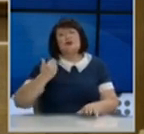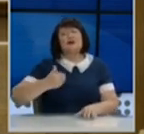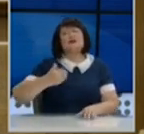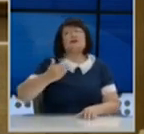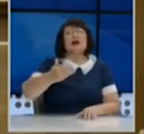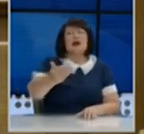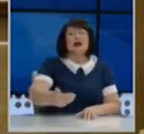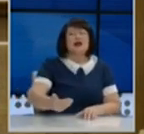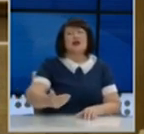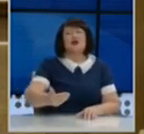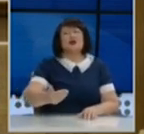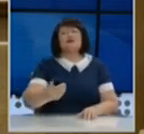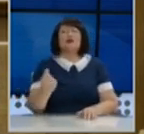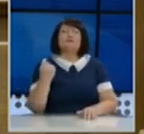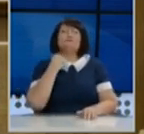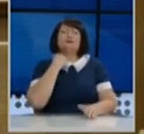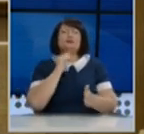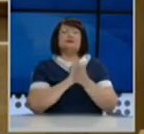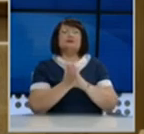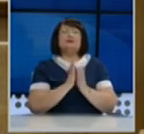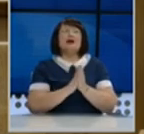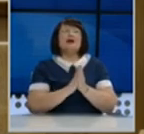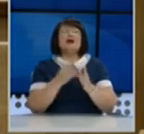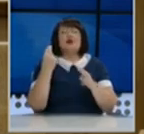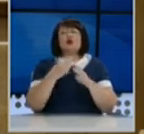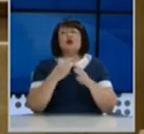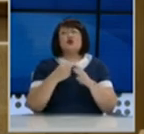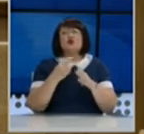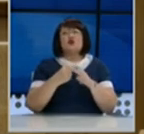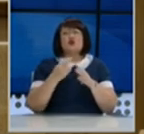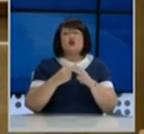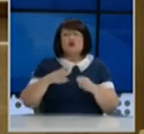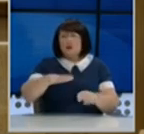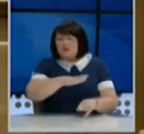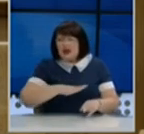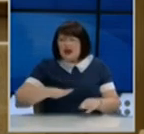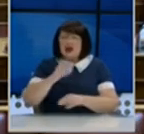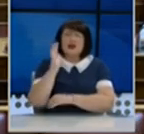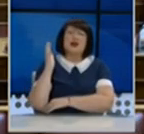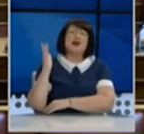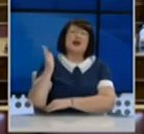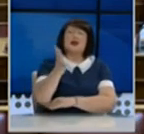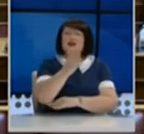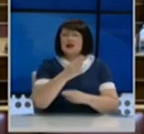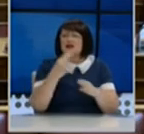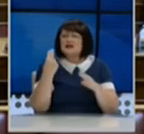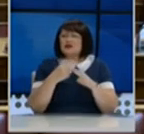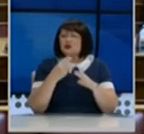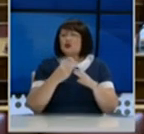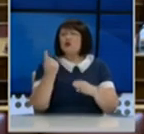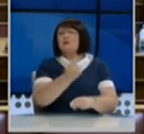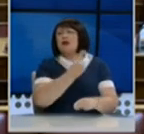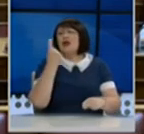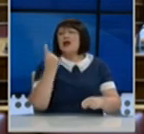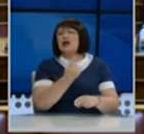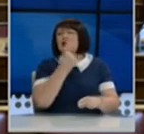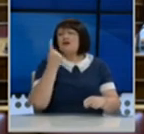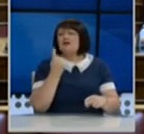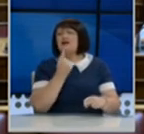του μέλλοντός μας, δρυμών, ιστορικών και κεφαλαίου περιβαλλοντικού και